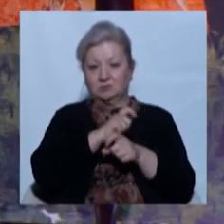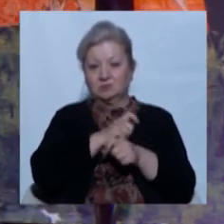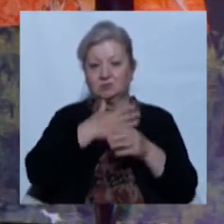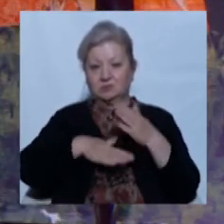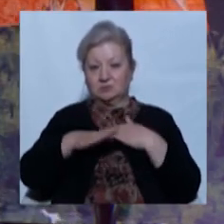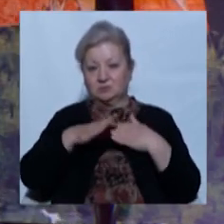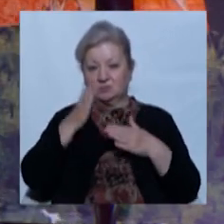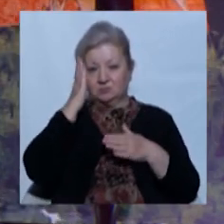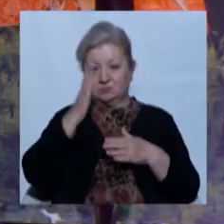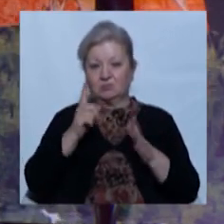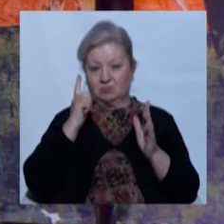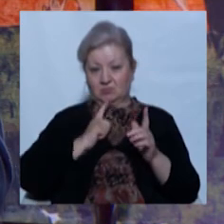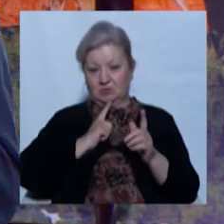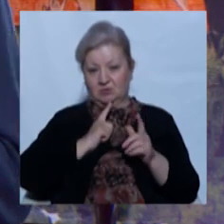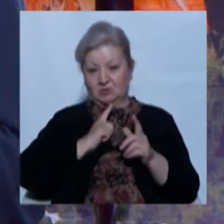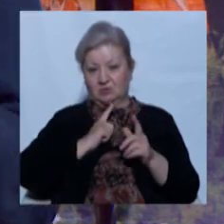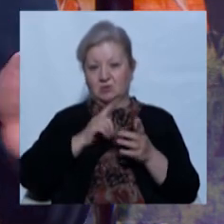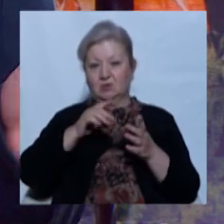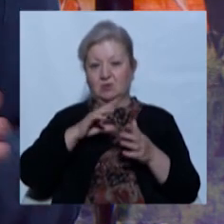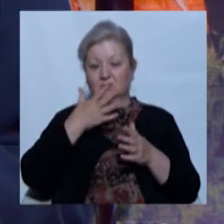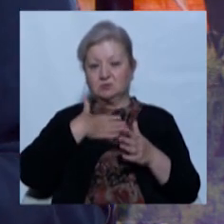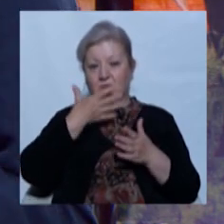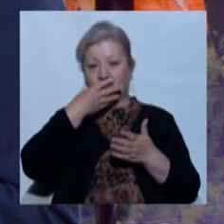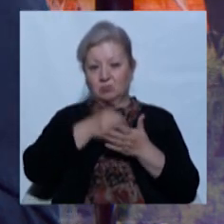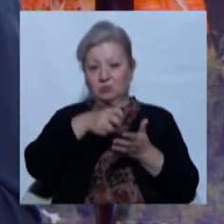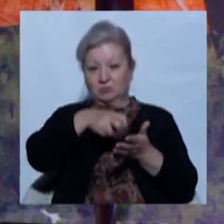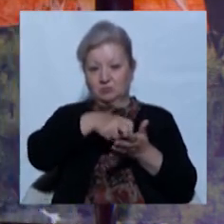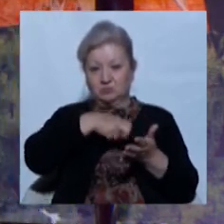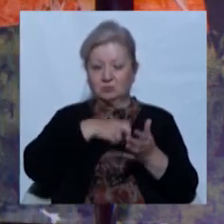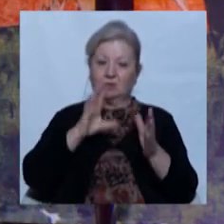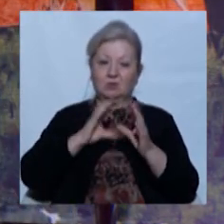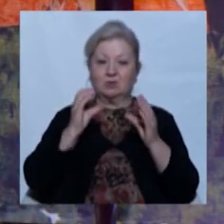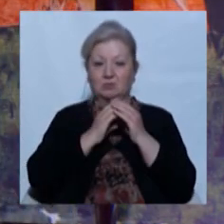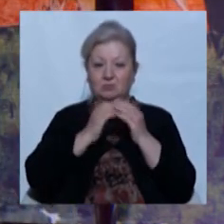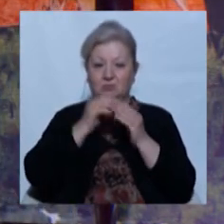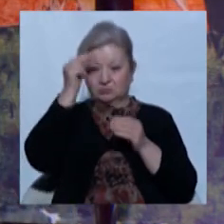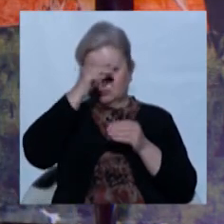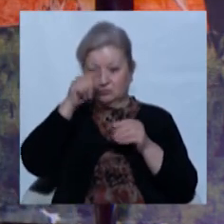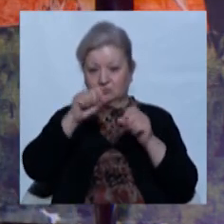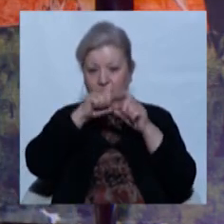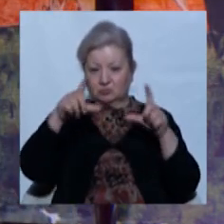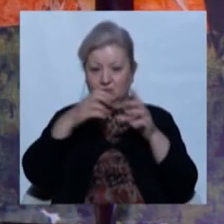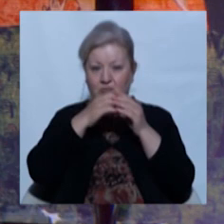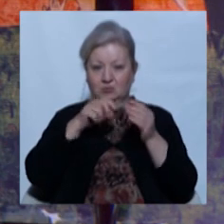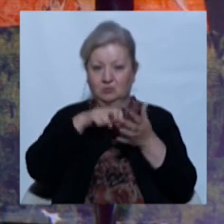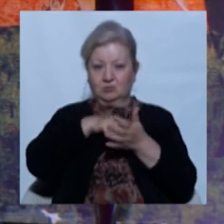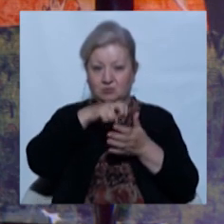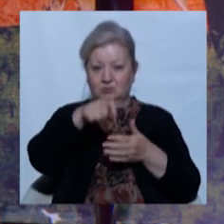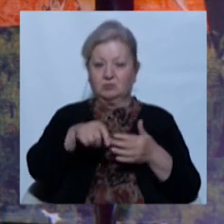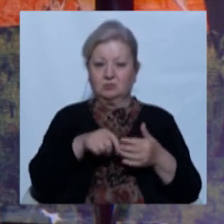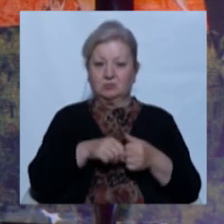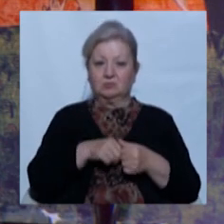დაველოდები ჩემს პირად მეილზე და თუ ტელესკოლის Facebook გვერდზე და ამით მე